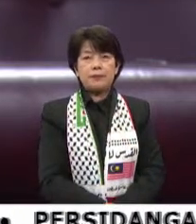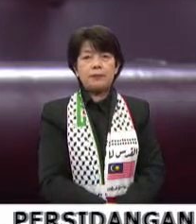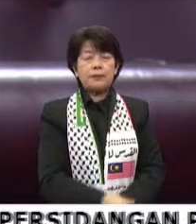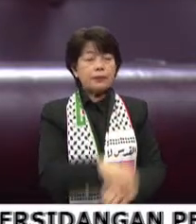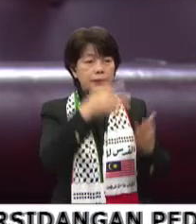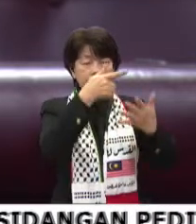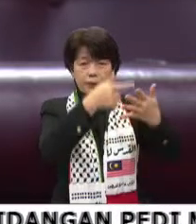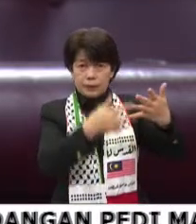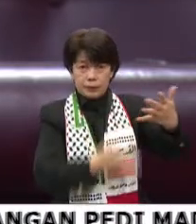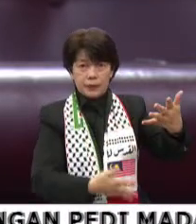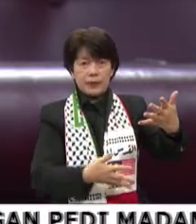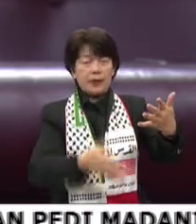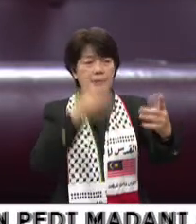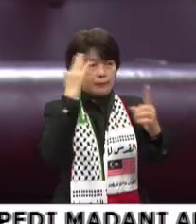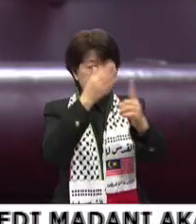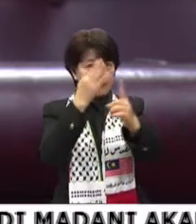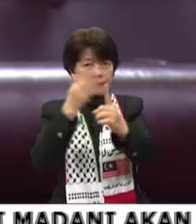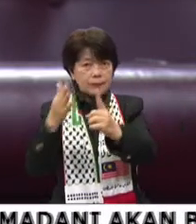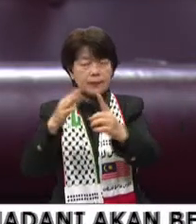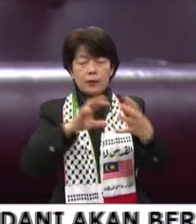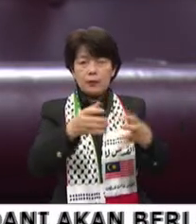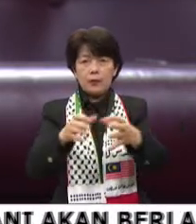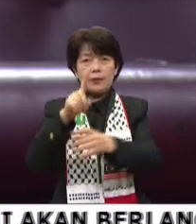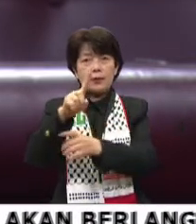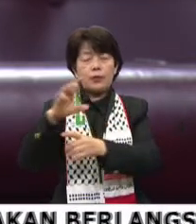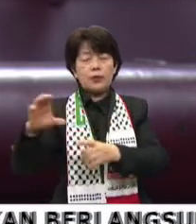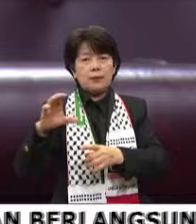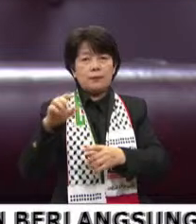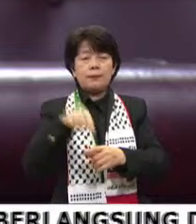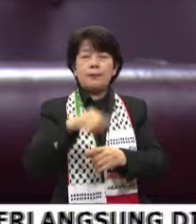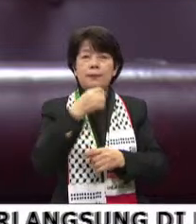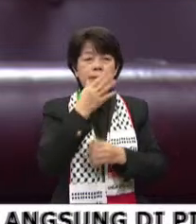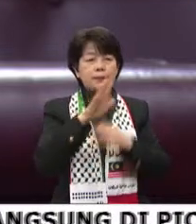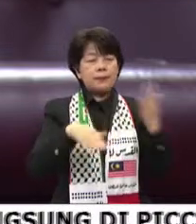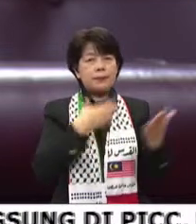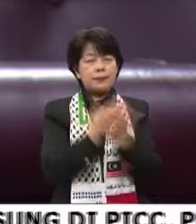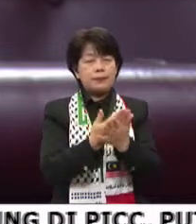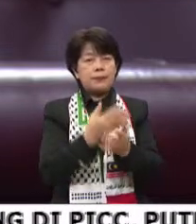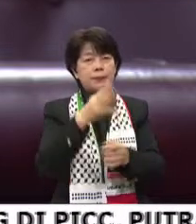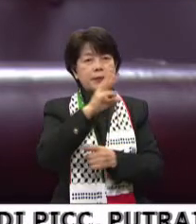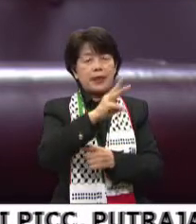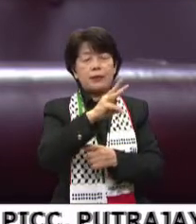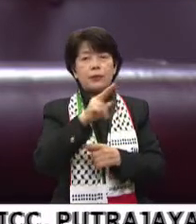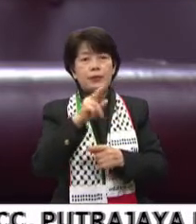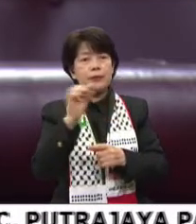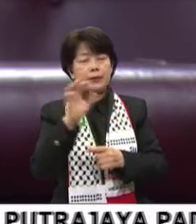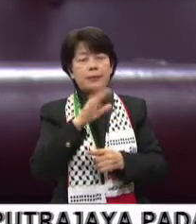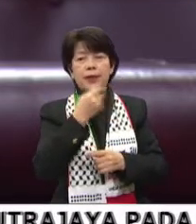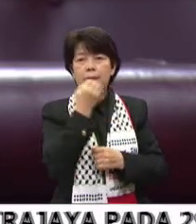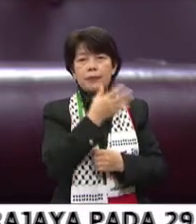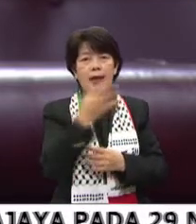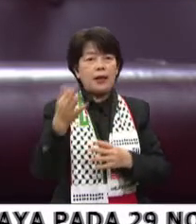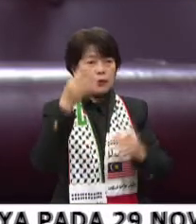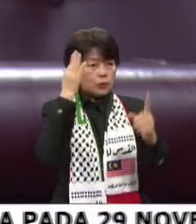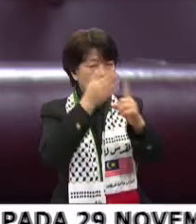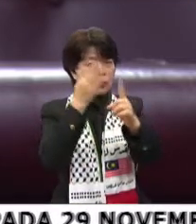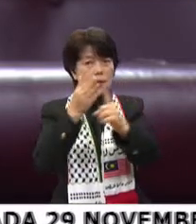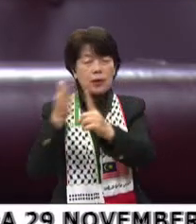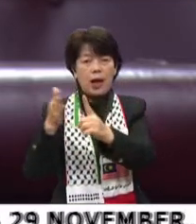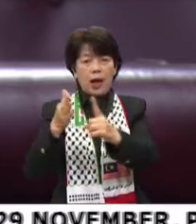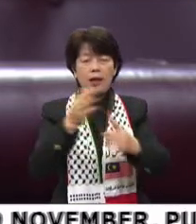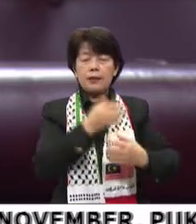selanjutnya subsekyen baharu 261c dimasukkan ke dalam akta 262 bertujuan untuk menetapkan bahawa